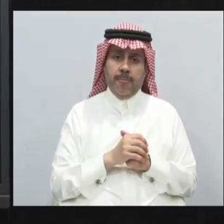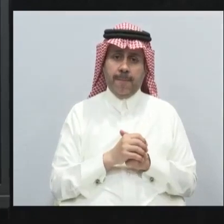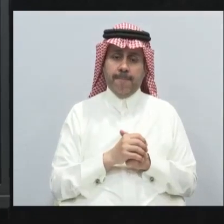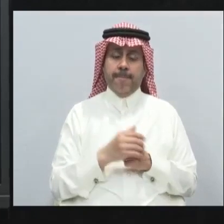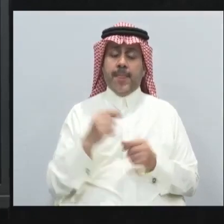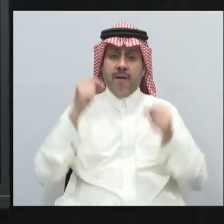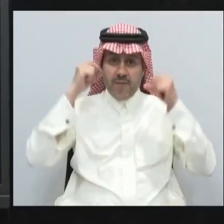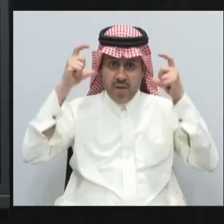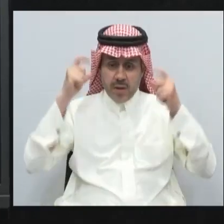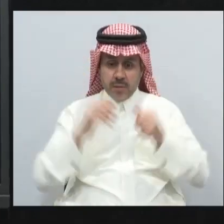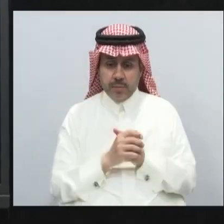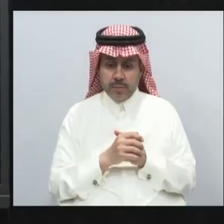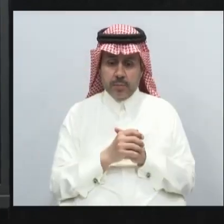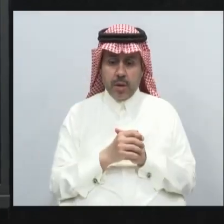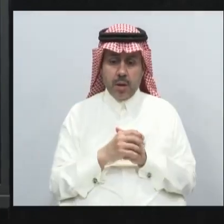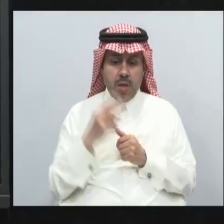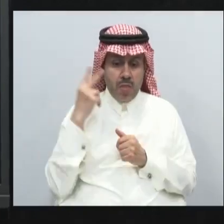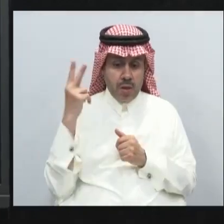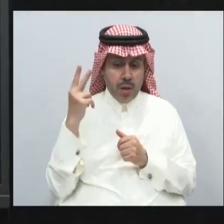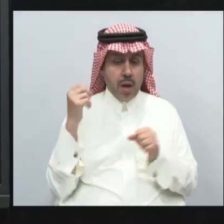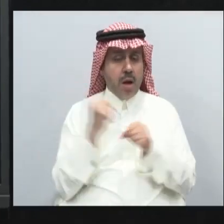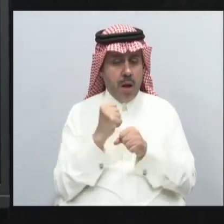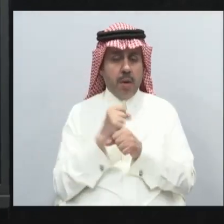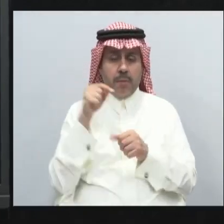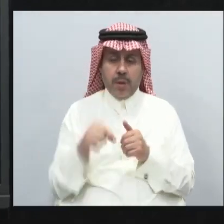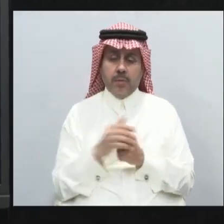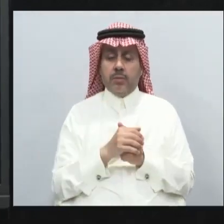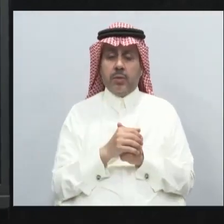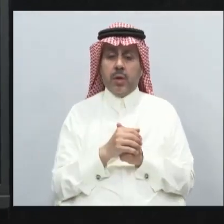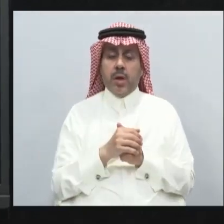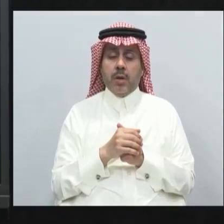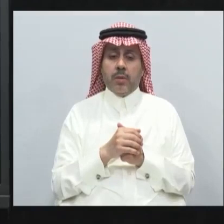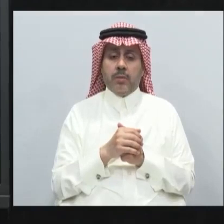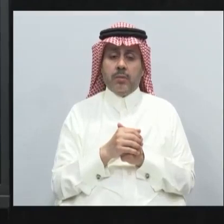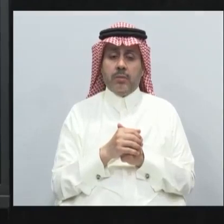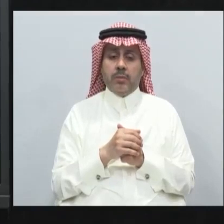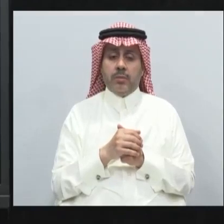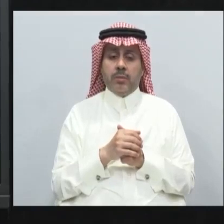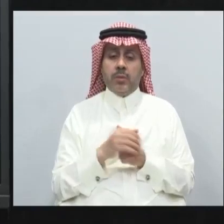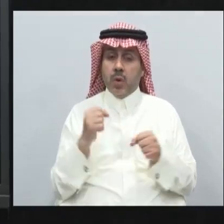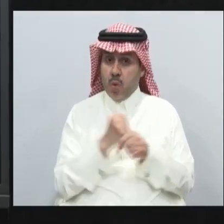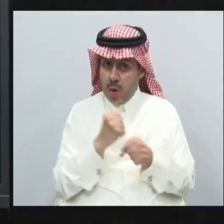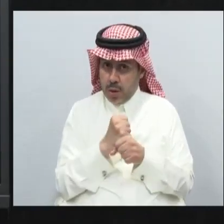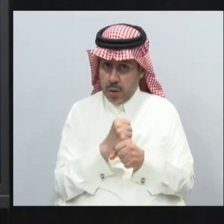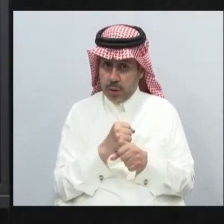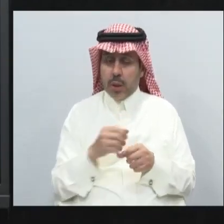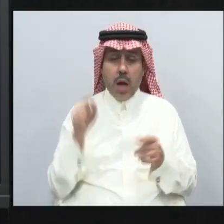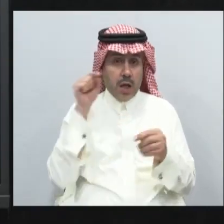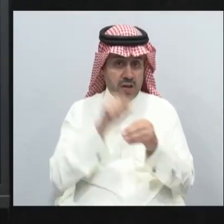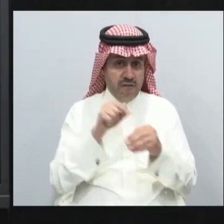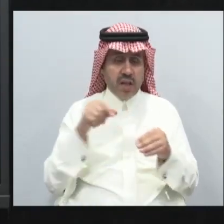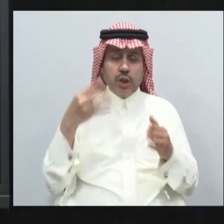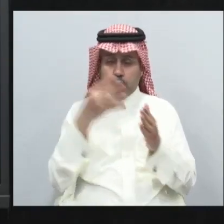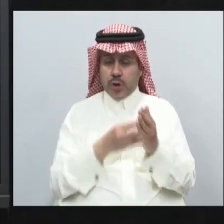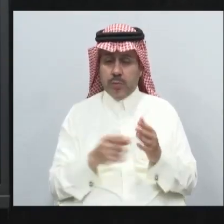حاضره في اذهاننا والامر الثاني ان نعمل بها ونحقق مقتضاها الشرعي ونحقق مقتضاها الشرعي